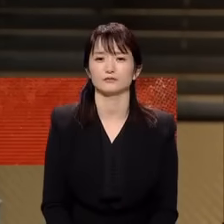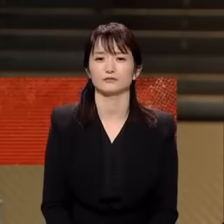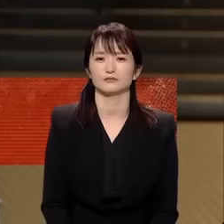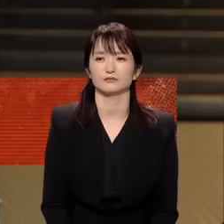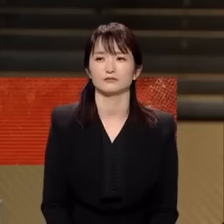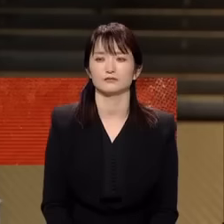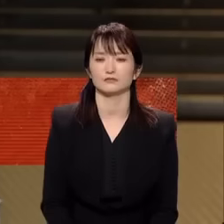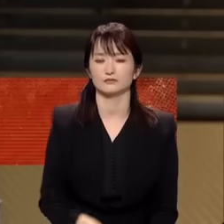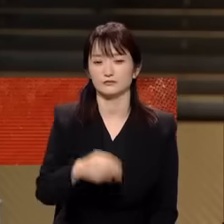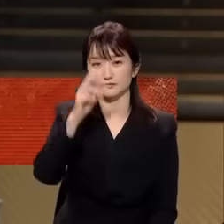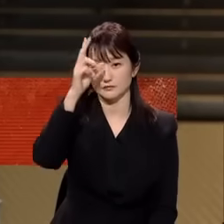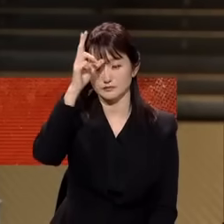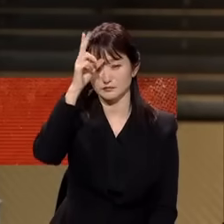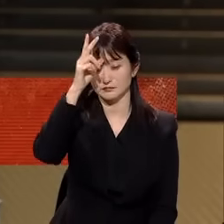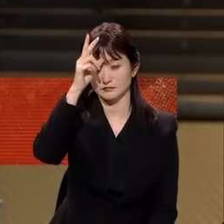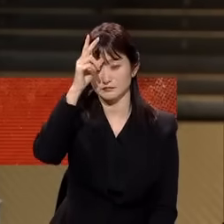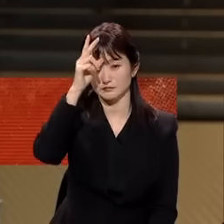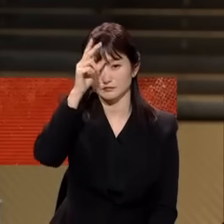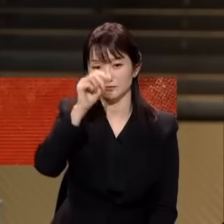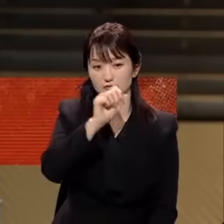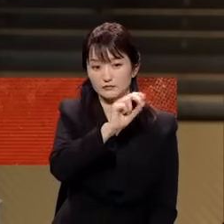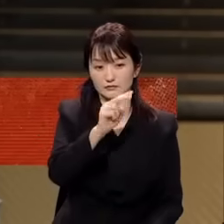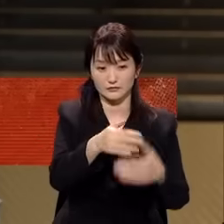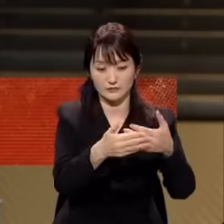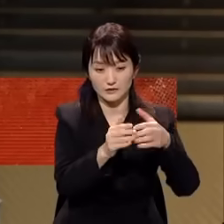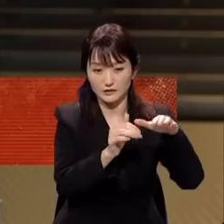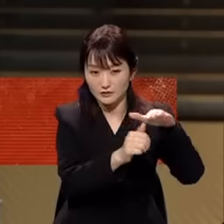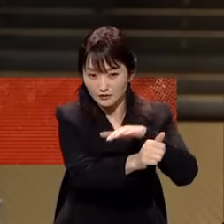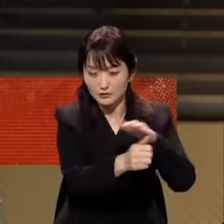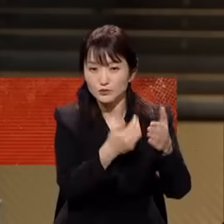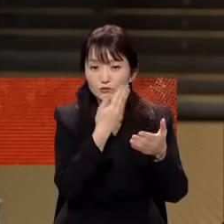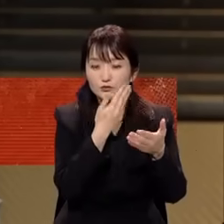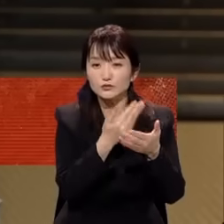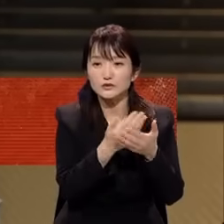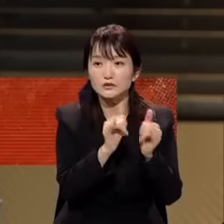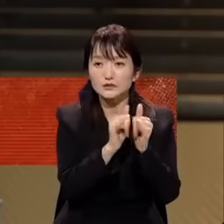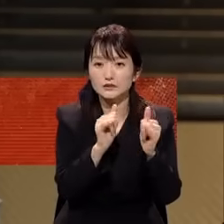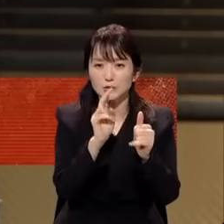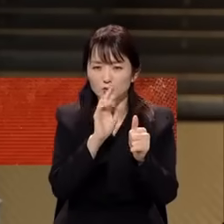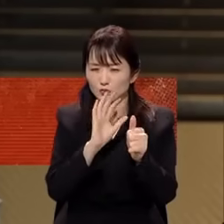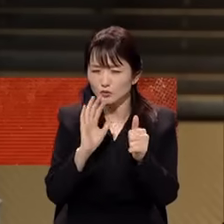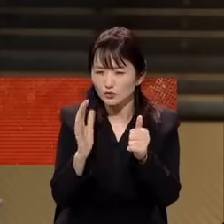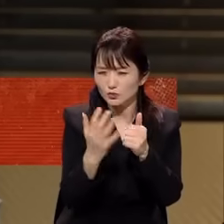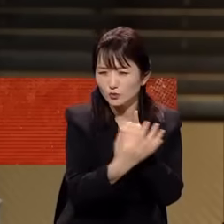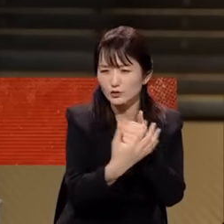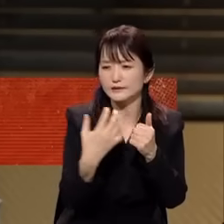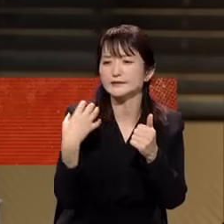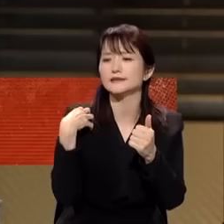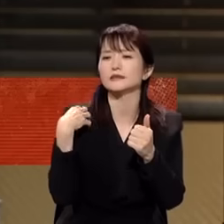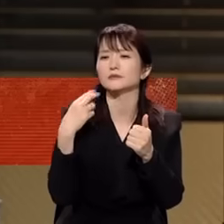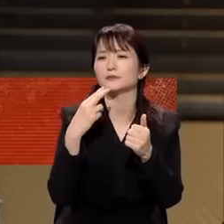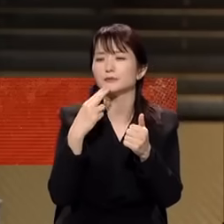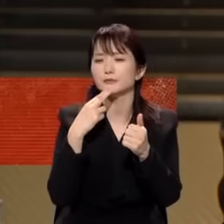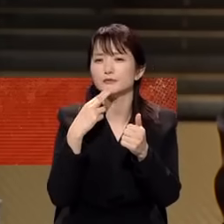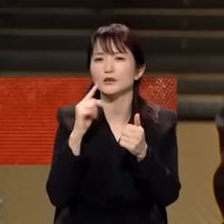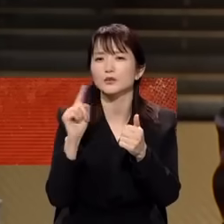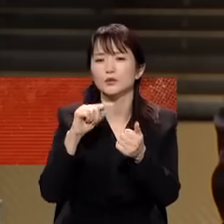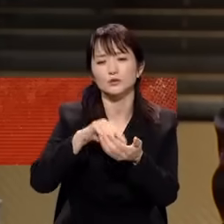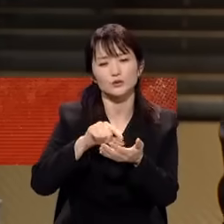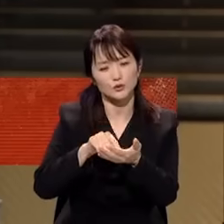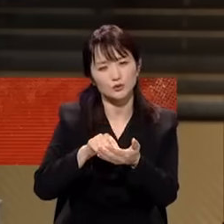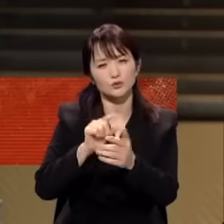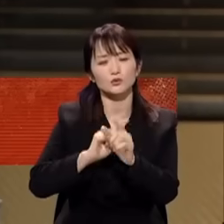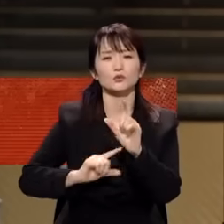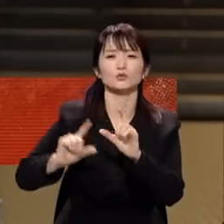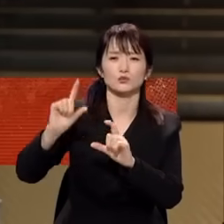것처럼 경찰에서 뭐 야당 대표 등 뭐 주요 인사에 대해서 뭐 경호의 의무는 없는 건 사실이지만 이에 대해서도 어느 정도 보완이 필요한